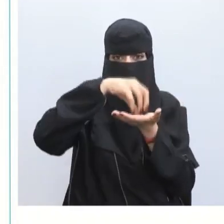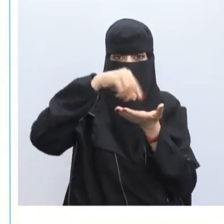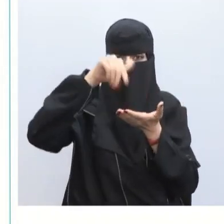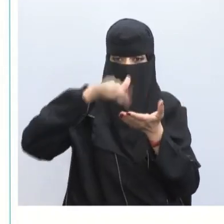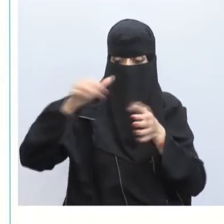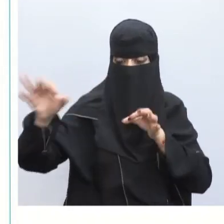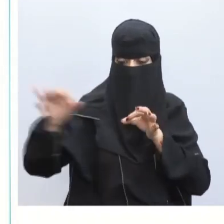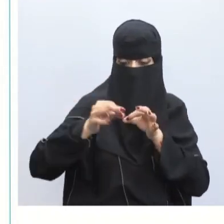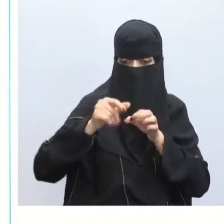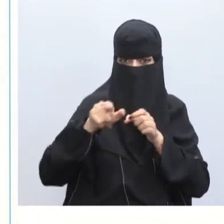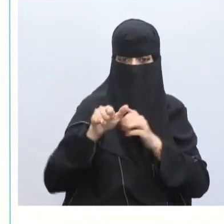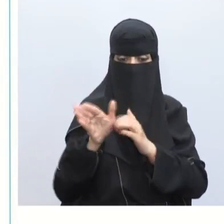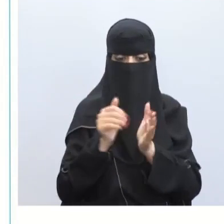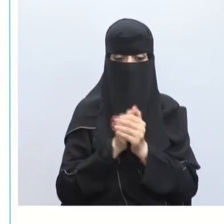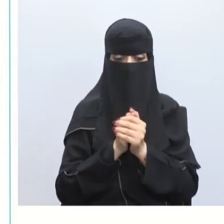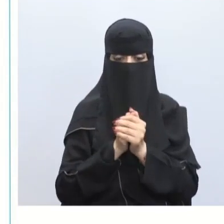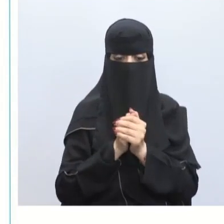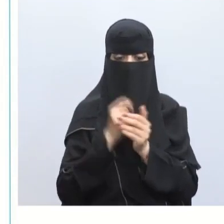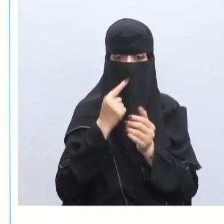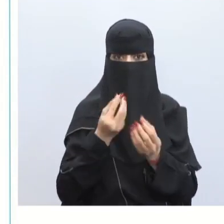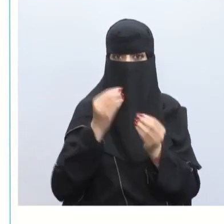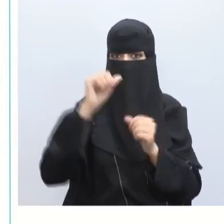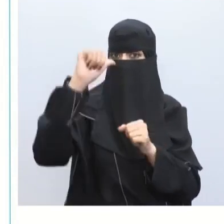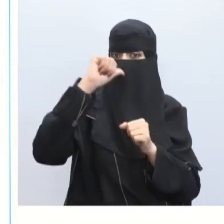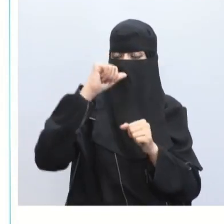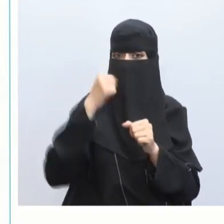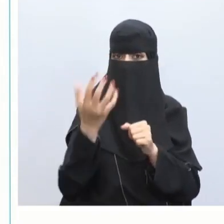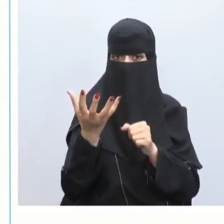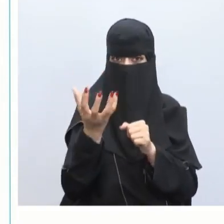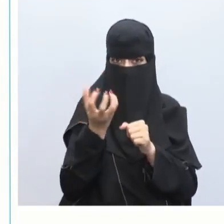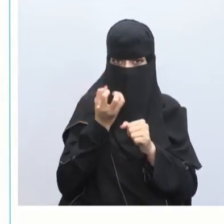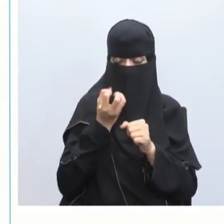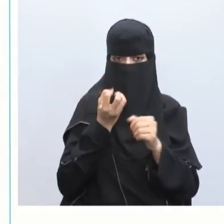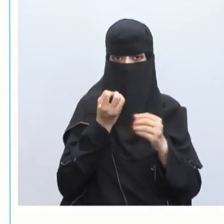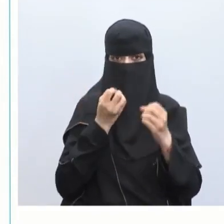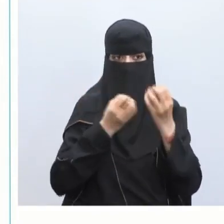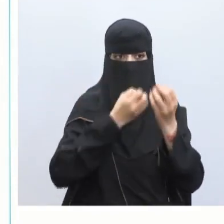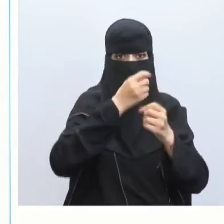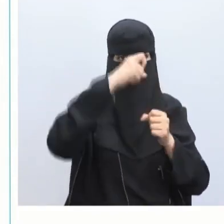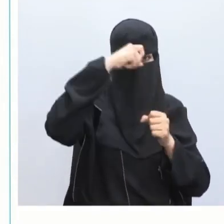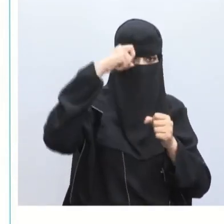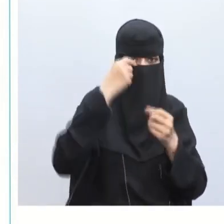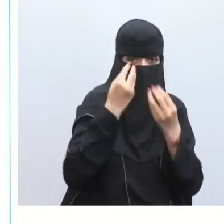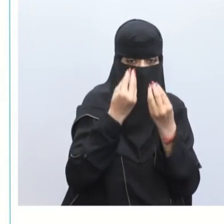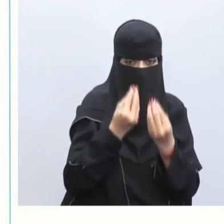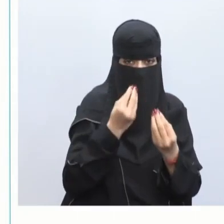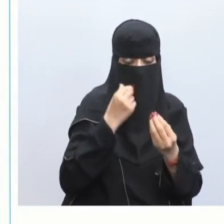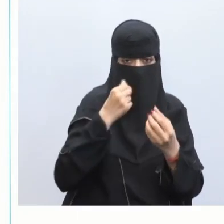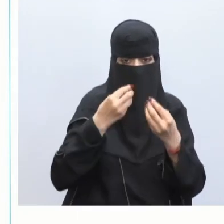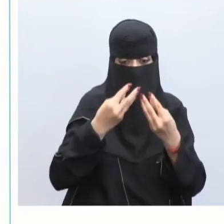تكون بجوارها فالماء يكتسب الحراره ببطء